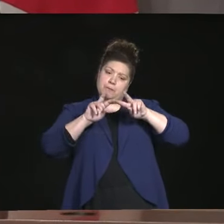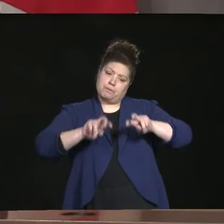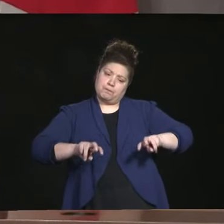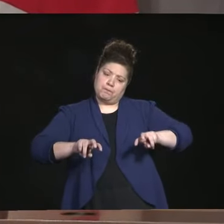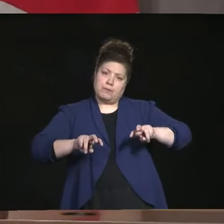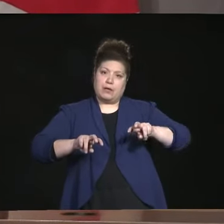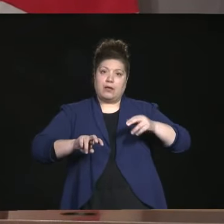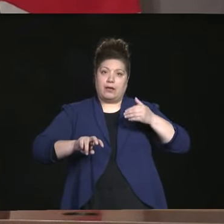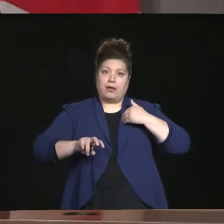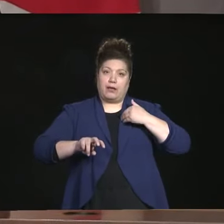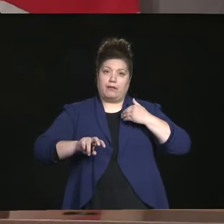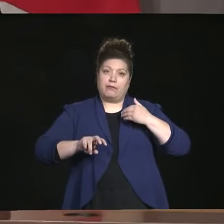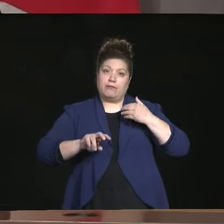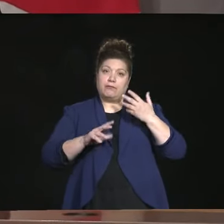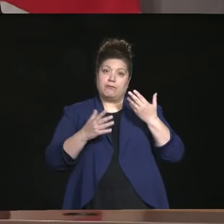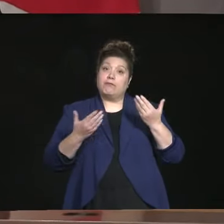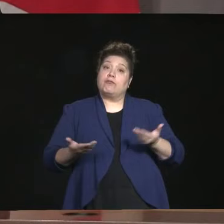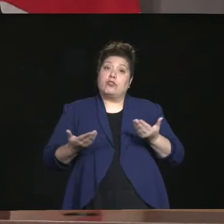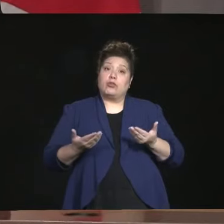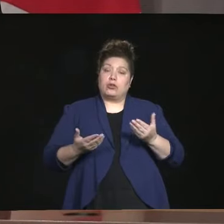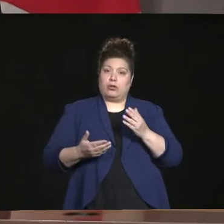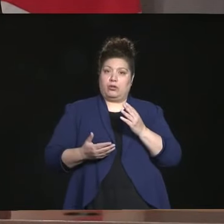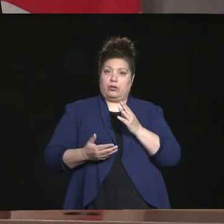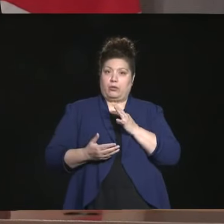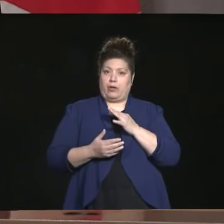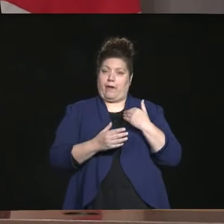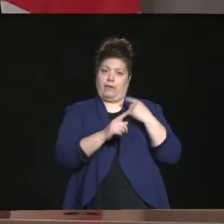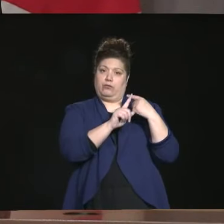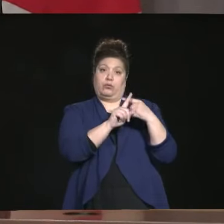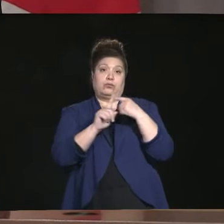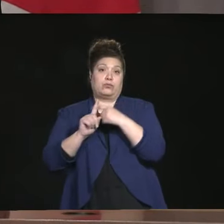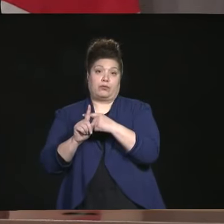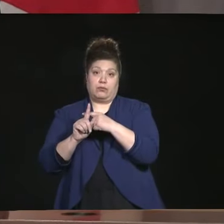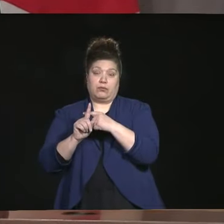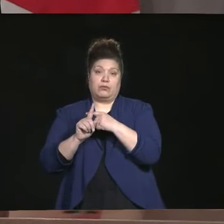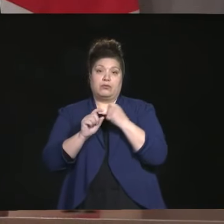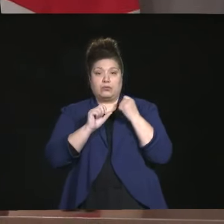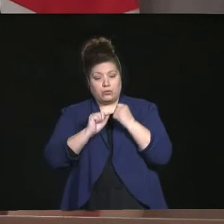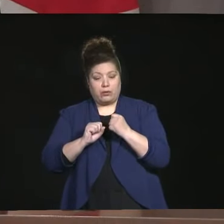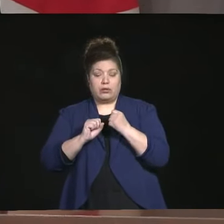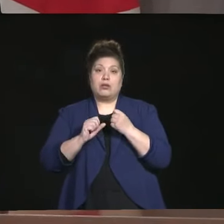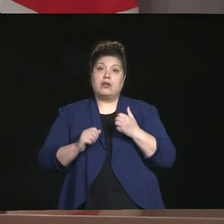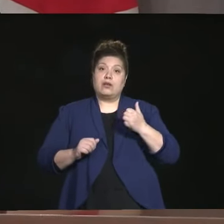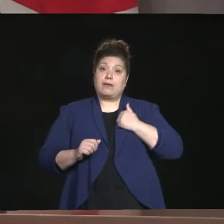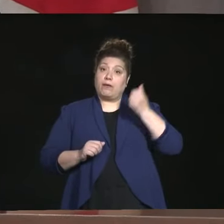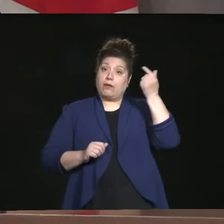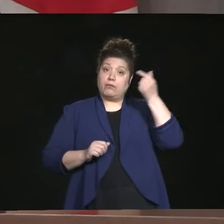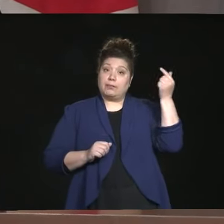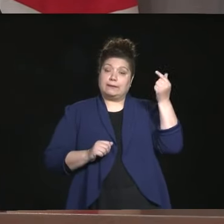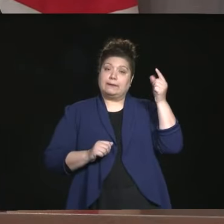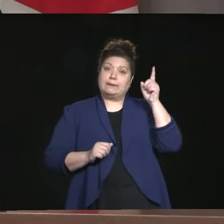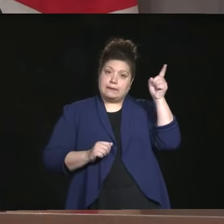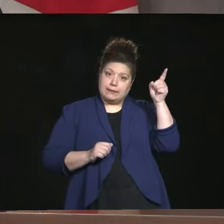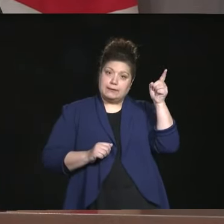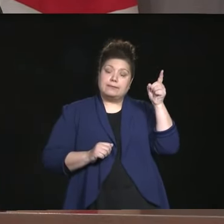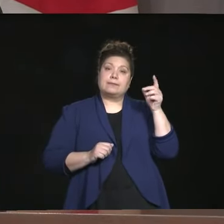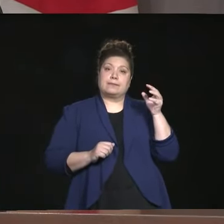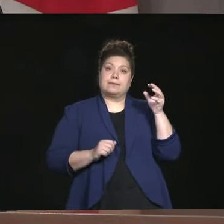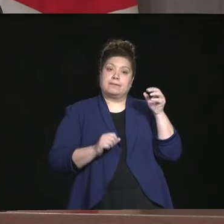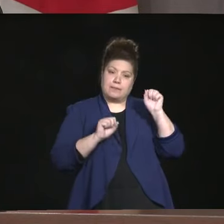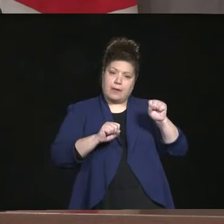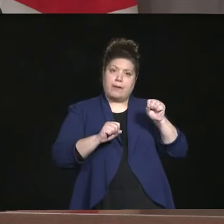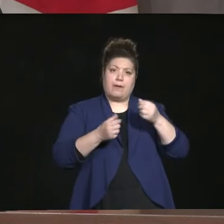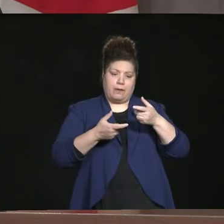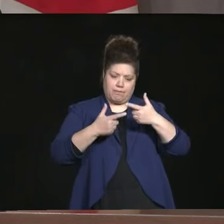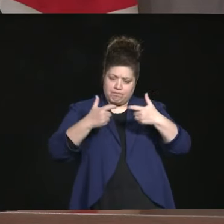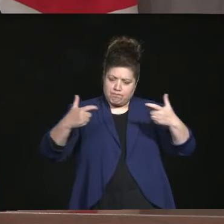capacité considérable d'approvisionnement du gouvernement canadien. Et la deuxième, c'est la puissance industrielle significative du